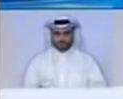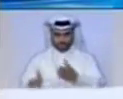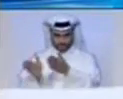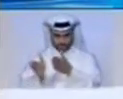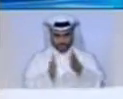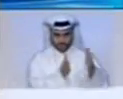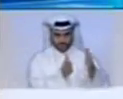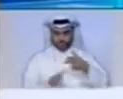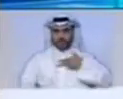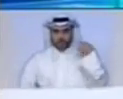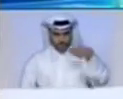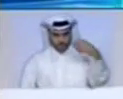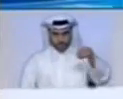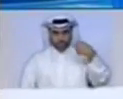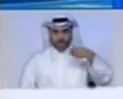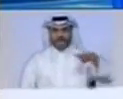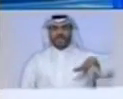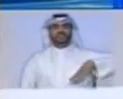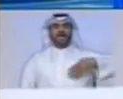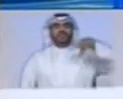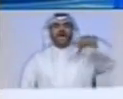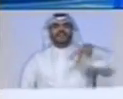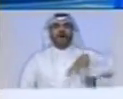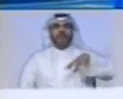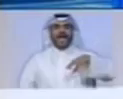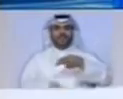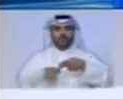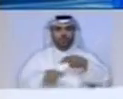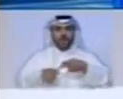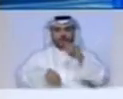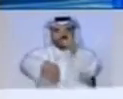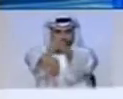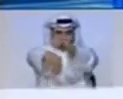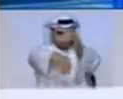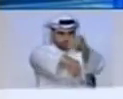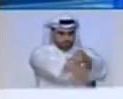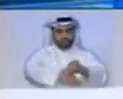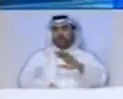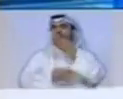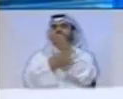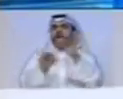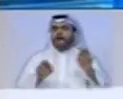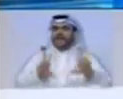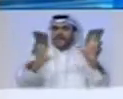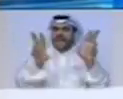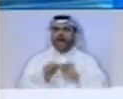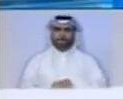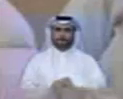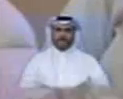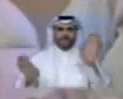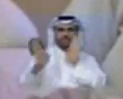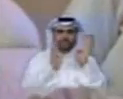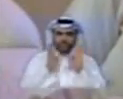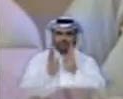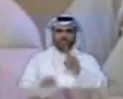دعا وزير الدولة لشؤون مجلس الوزراء الشيخ محمد عبد الله المبارك الصباح الوسائل الإعلامية كافة إلى تحري الدقة في نقل